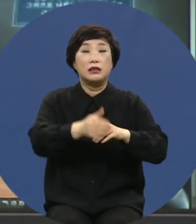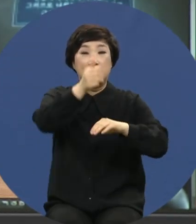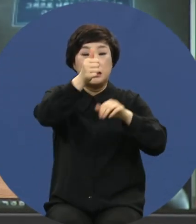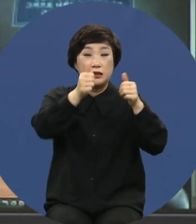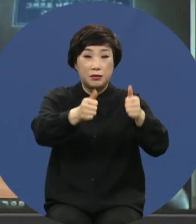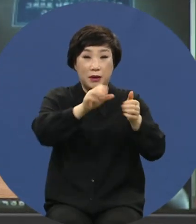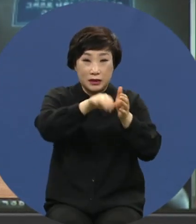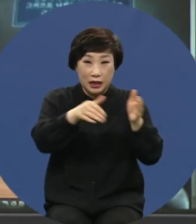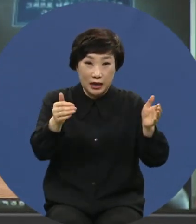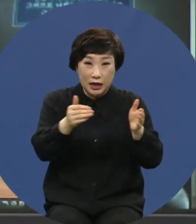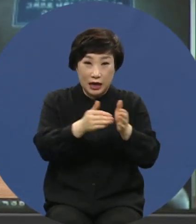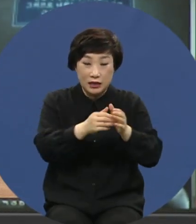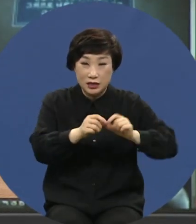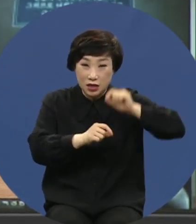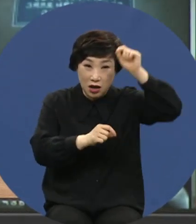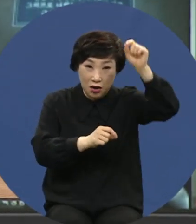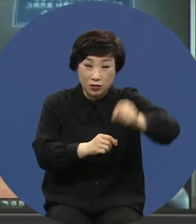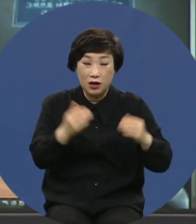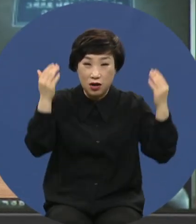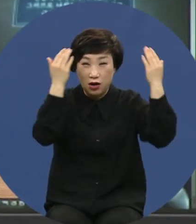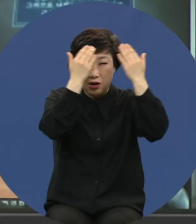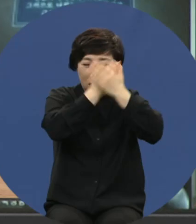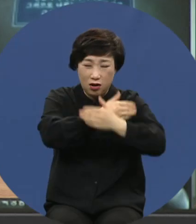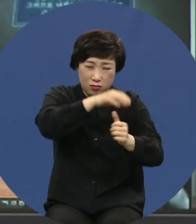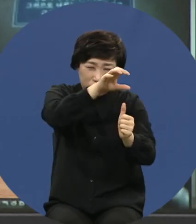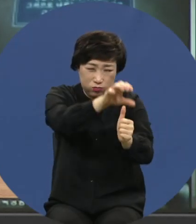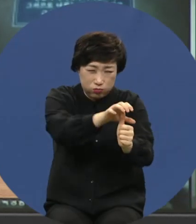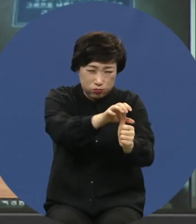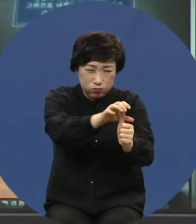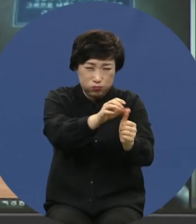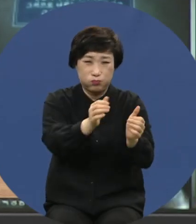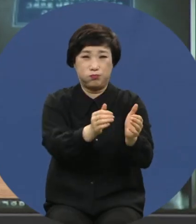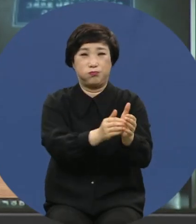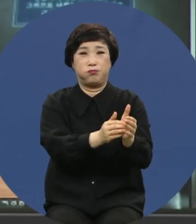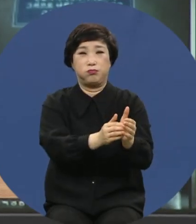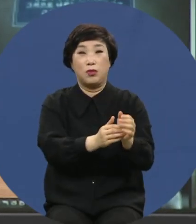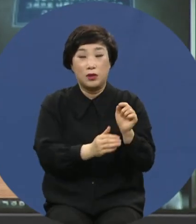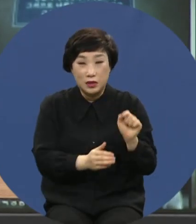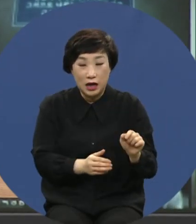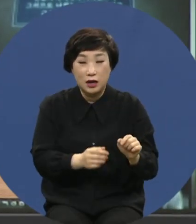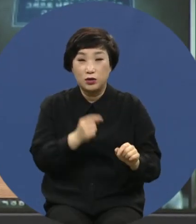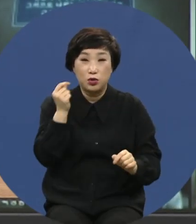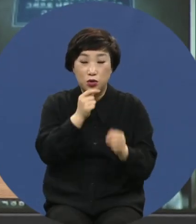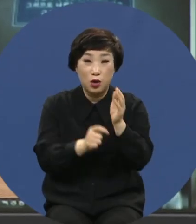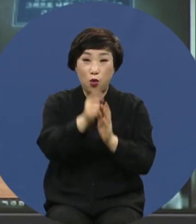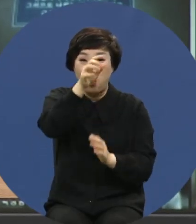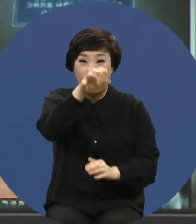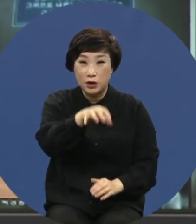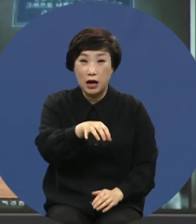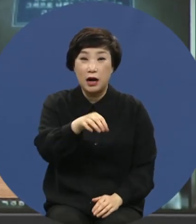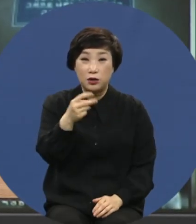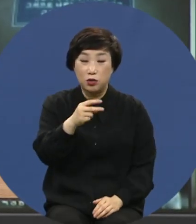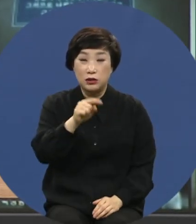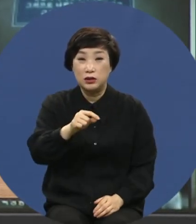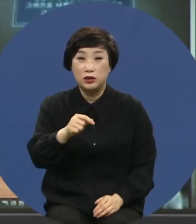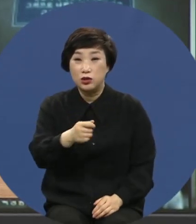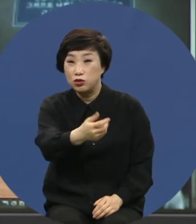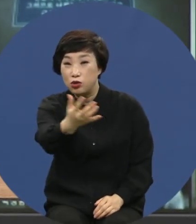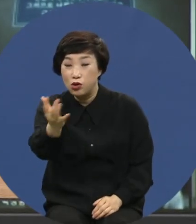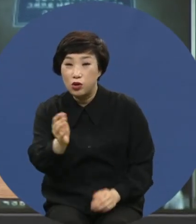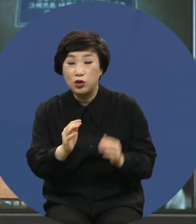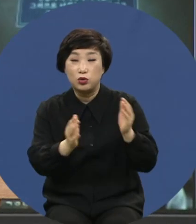심판까지 영원한 결박으로 흑암에 가두셨으며, 소돔과 고모라와 그